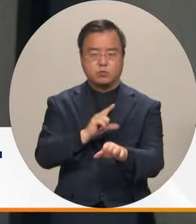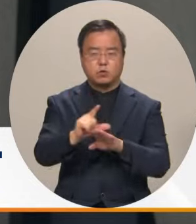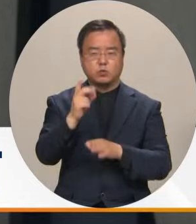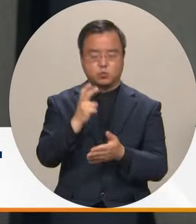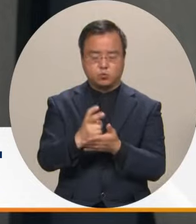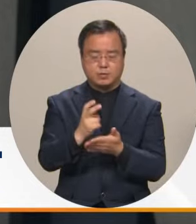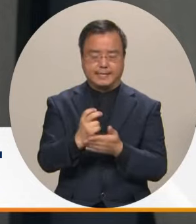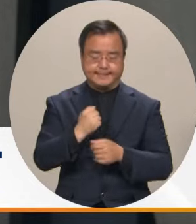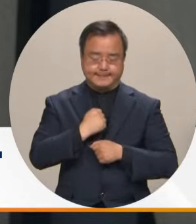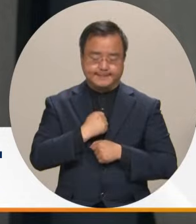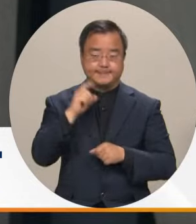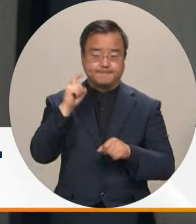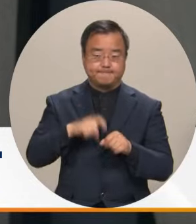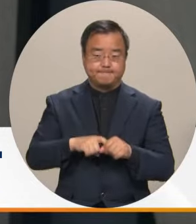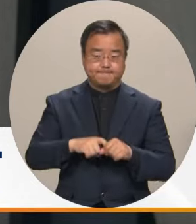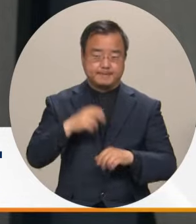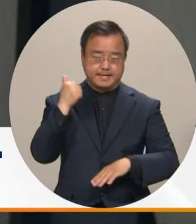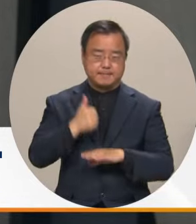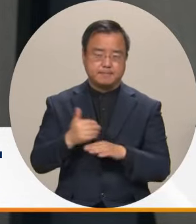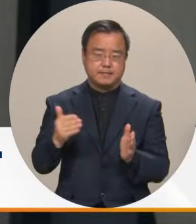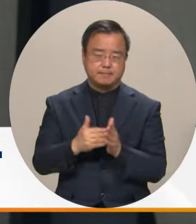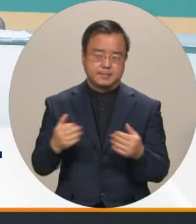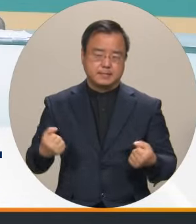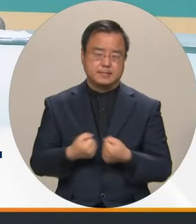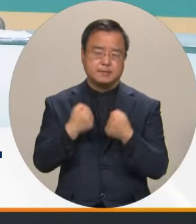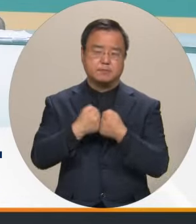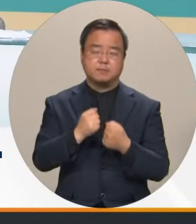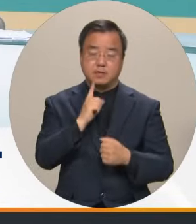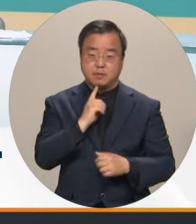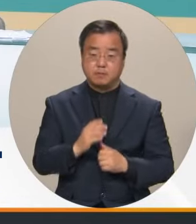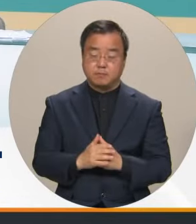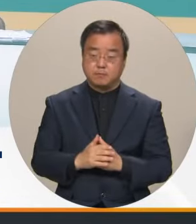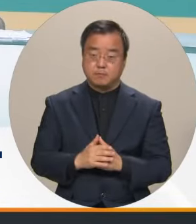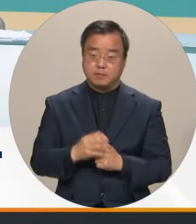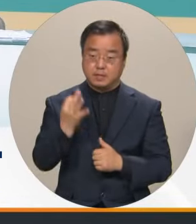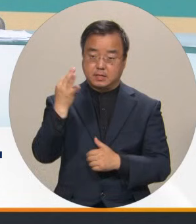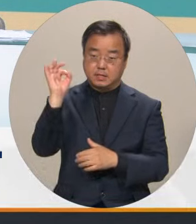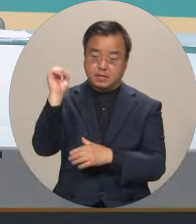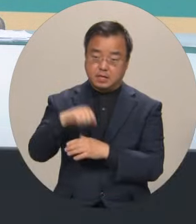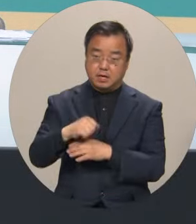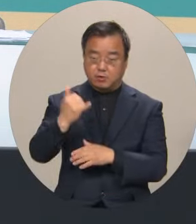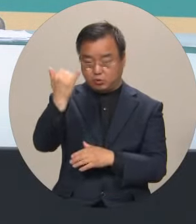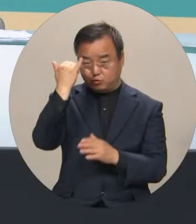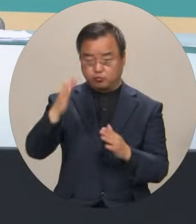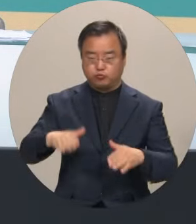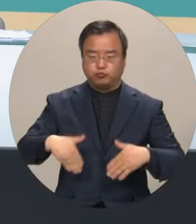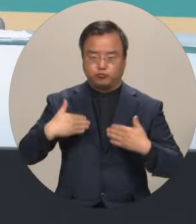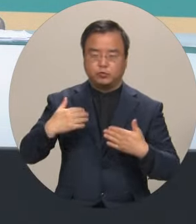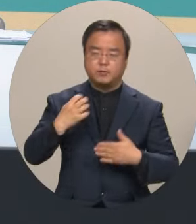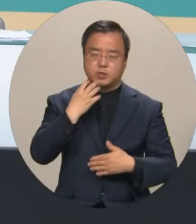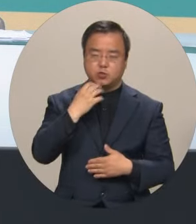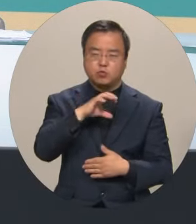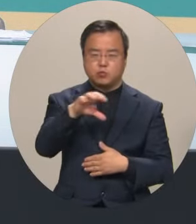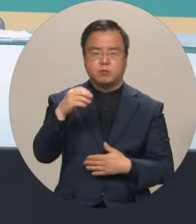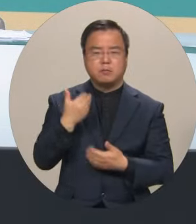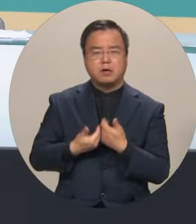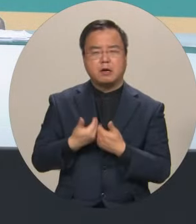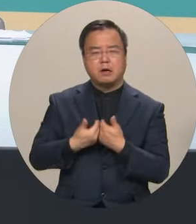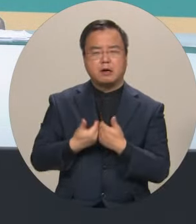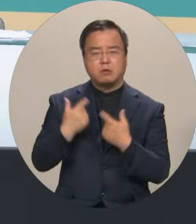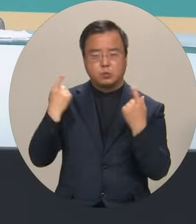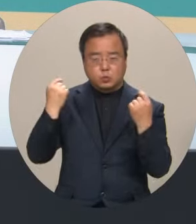싸우겠다는 뜻을 밝혔습니다네 지금 폐지안이 가결된 지역에서도 갈등이 이어지고 있는